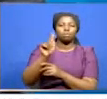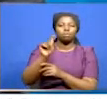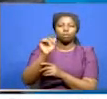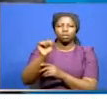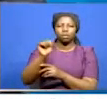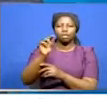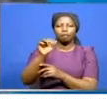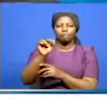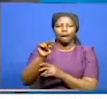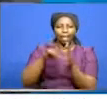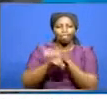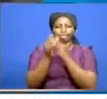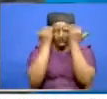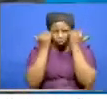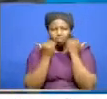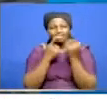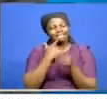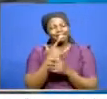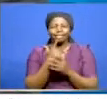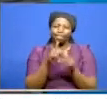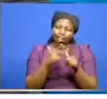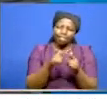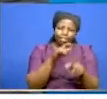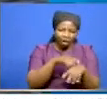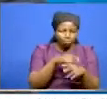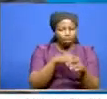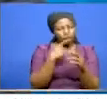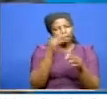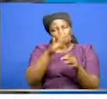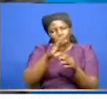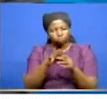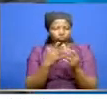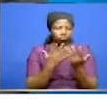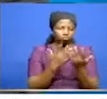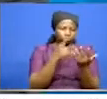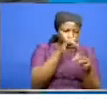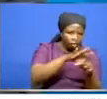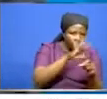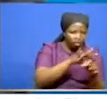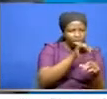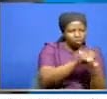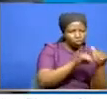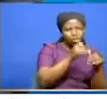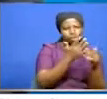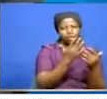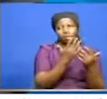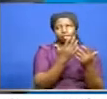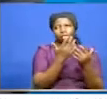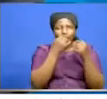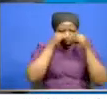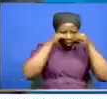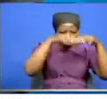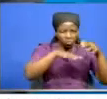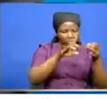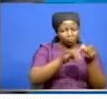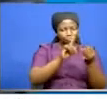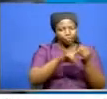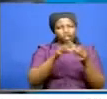judiciary, useme. Kura sianza kuhesabiwa, tuhesabu kura ya mambo ya ugatusi, tuhesabu kura ya mambo